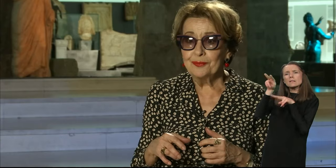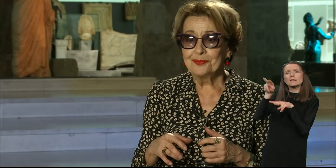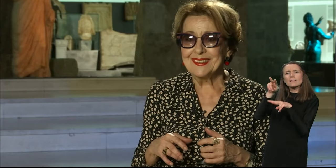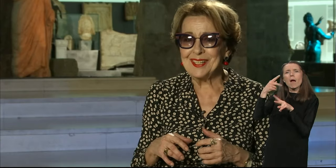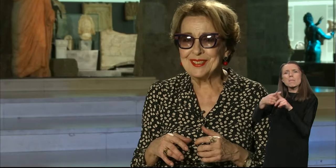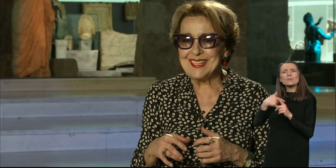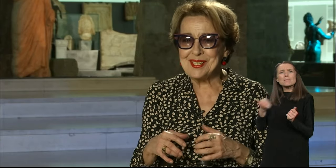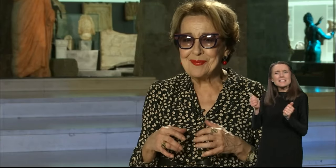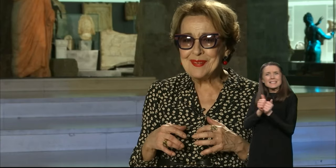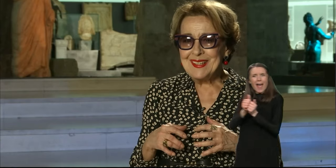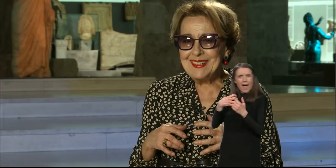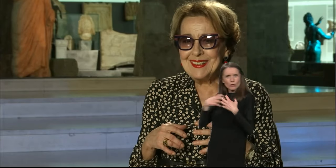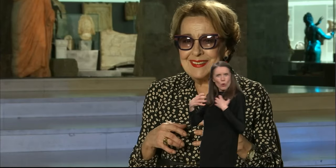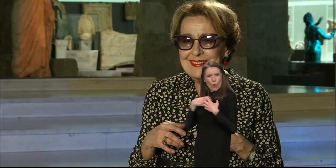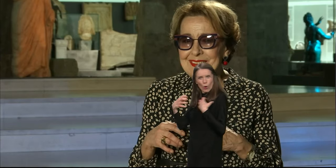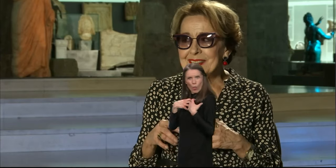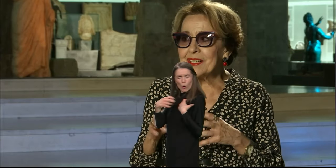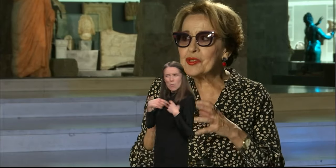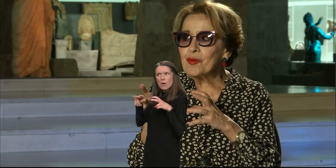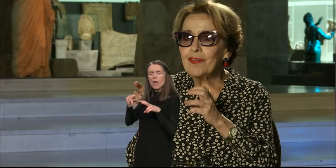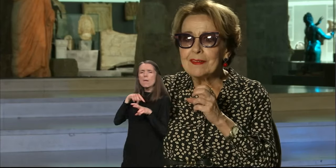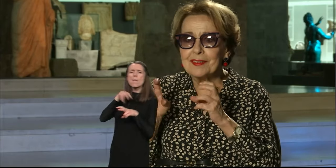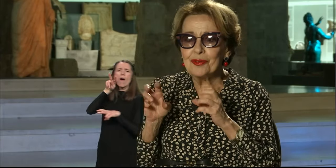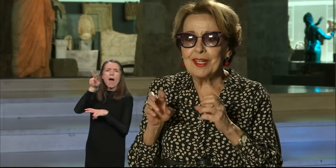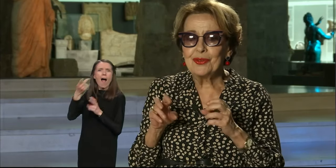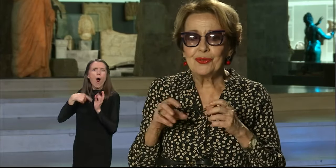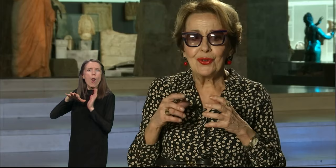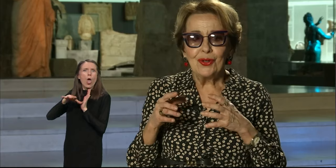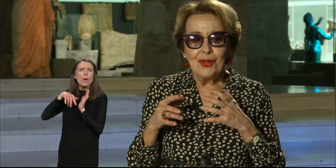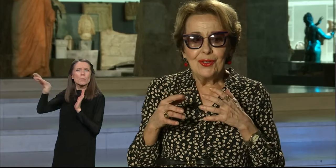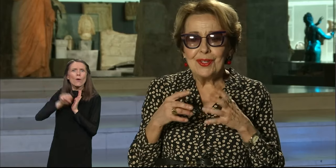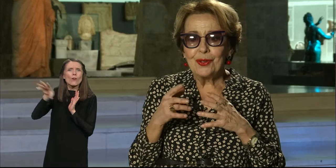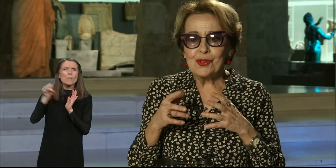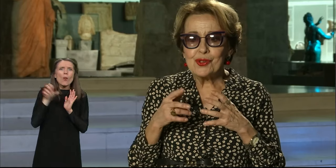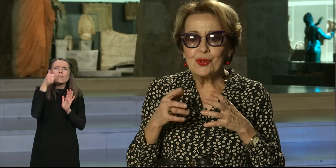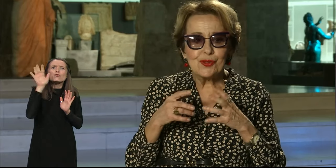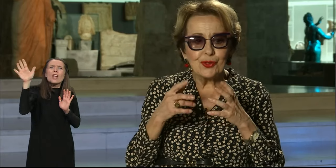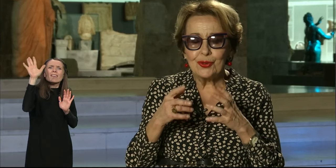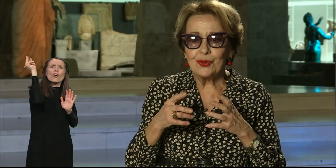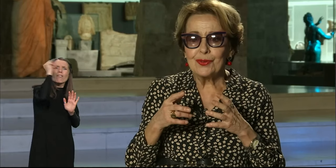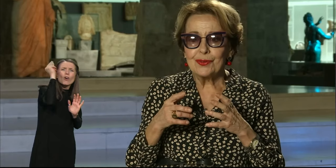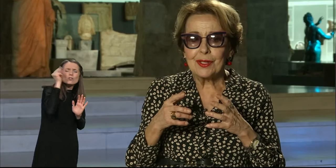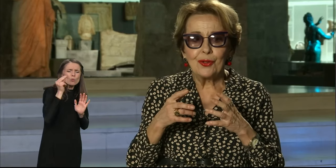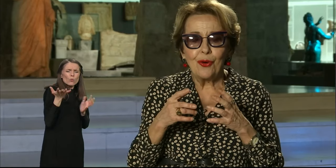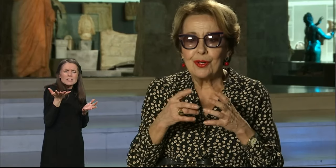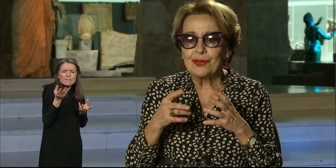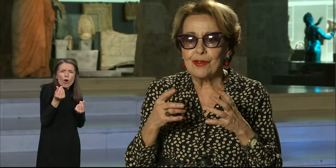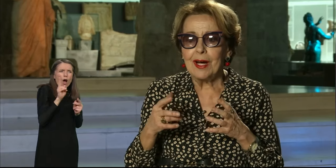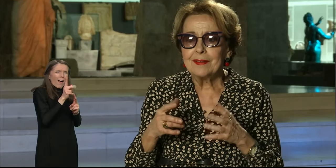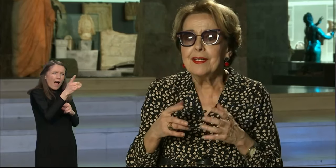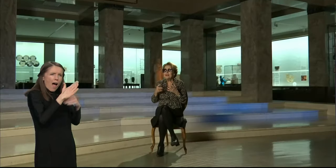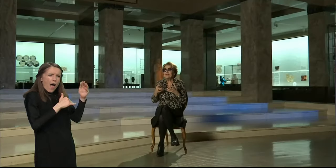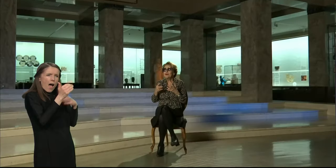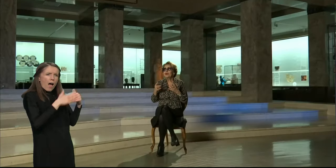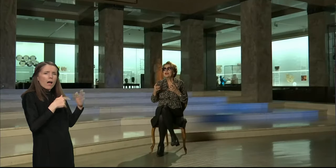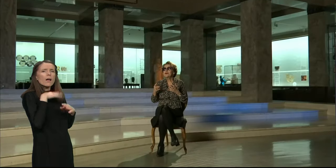smo, kako da kažem. Nekako smo hvatali u letu to njihovo iskustvo, to kako oni to